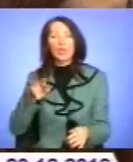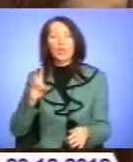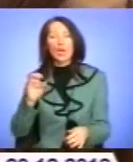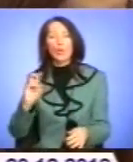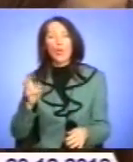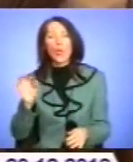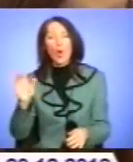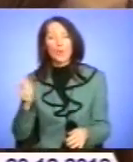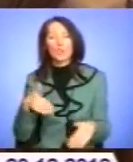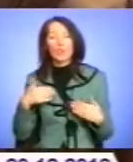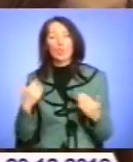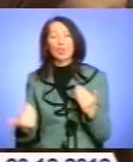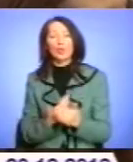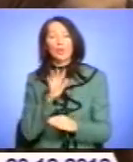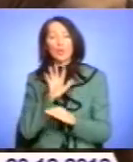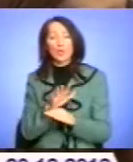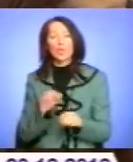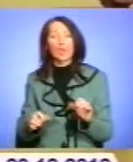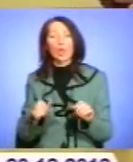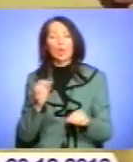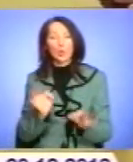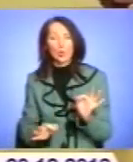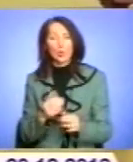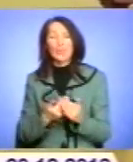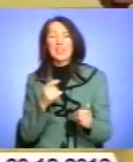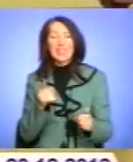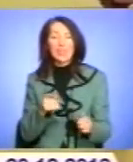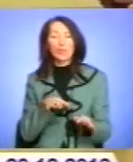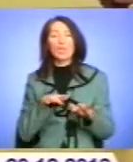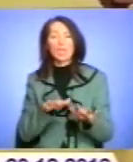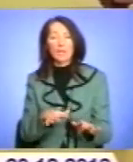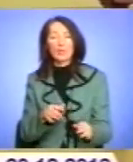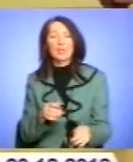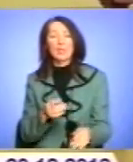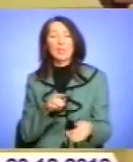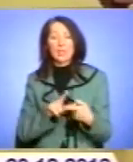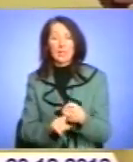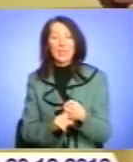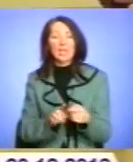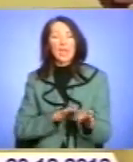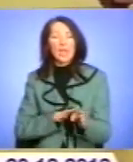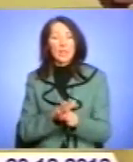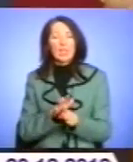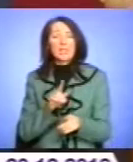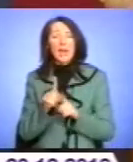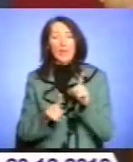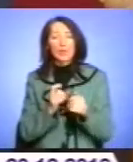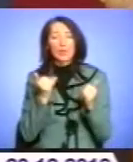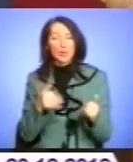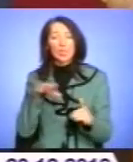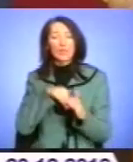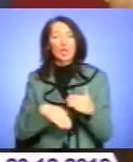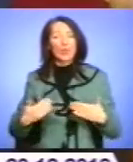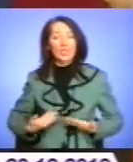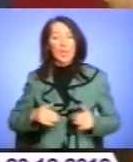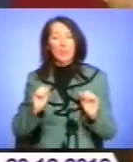суддів. Глава держави зауважив, від їхньої діяльності значною мірою залежить реалізація реформ, що нині втілює у життя влада. Важливим